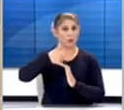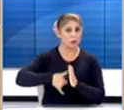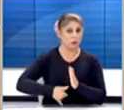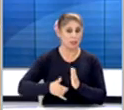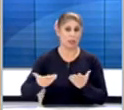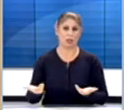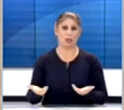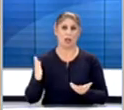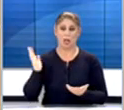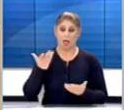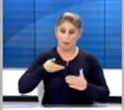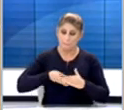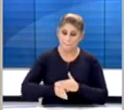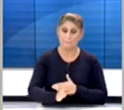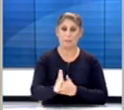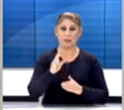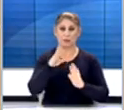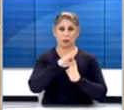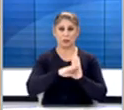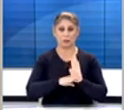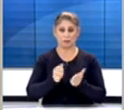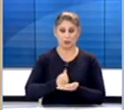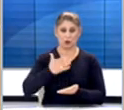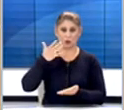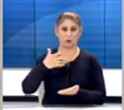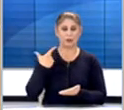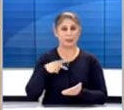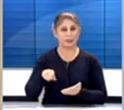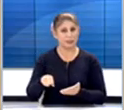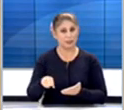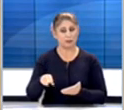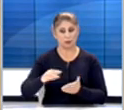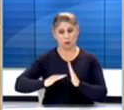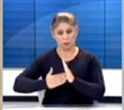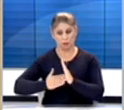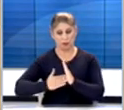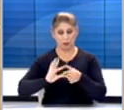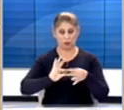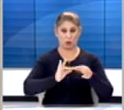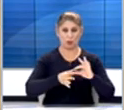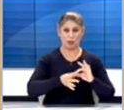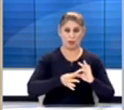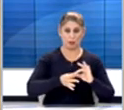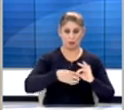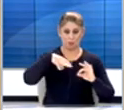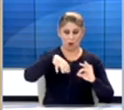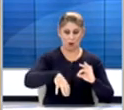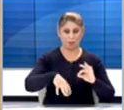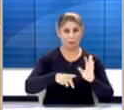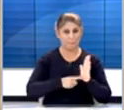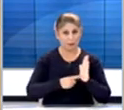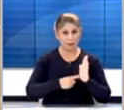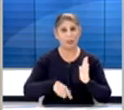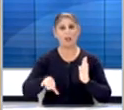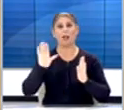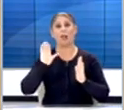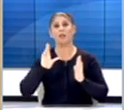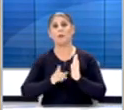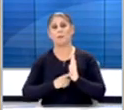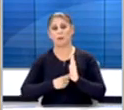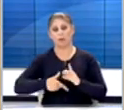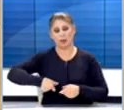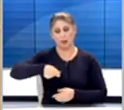αν μέσα από ένα σύστημα αξιολόγησης το οποίο αφορά και τον υπάλληλο αλλά και την οργανική του μονάδα πρέπει ή δεν πρέπει να